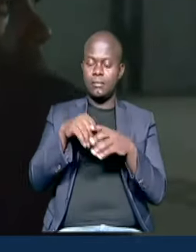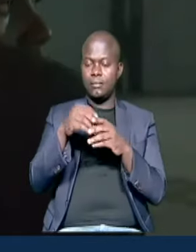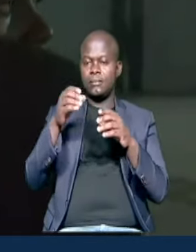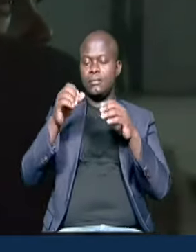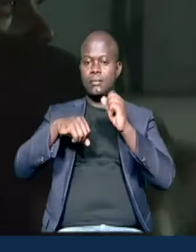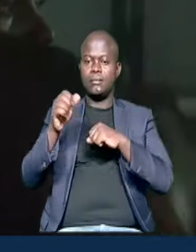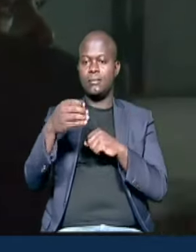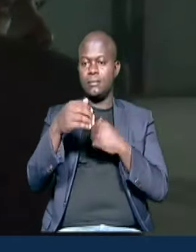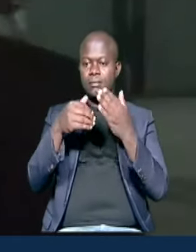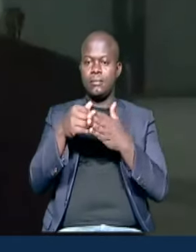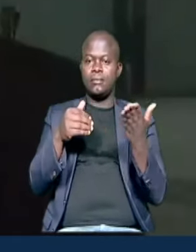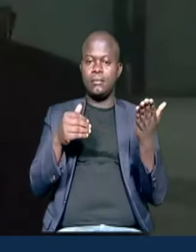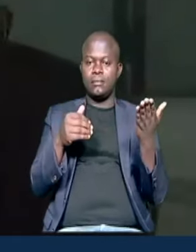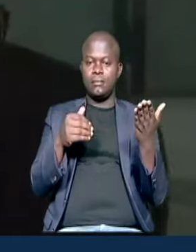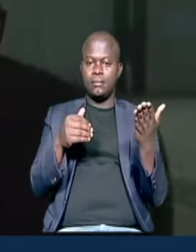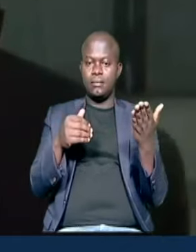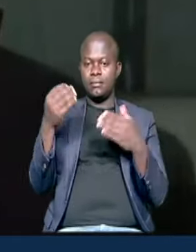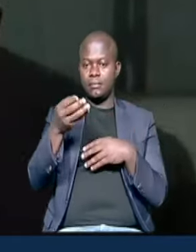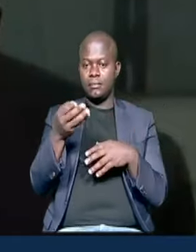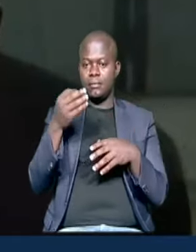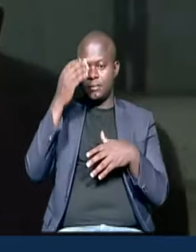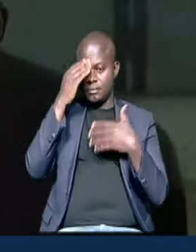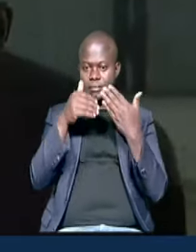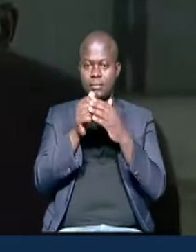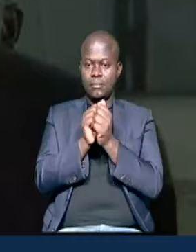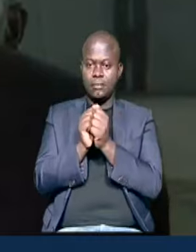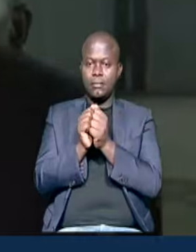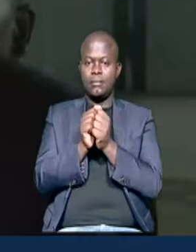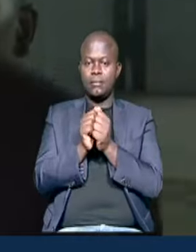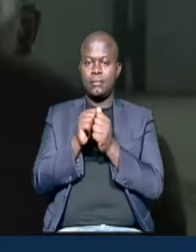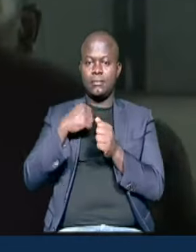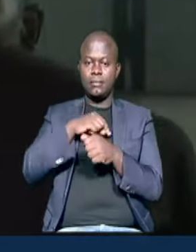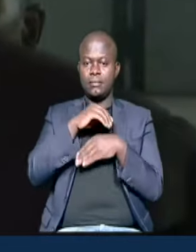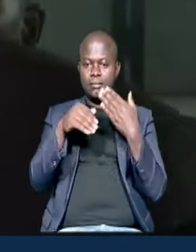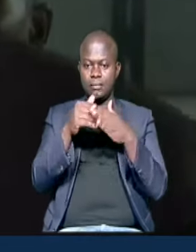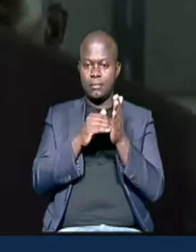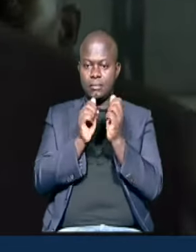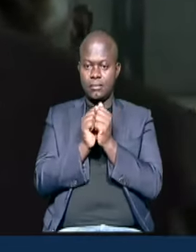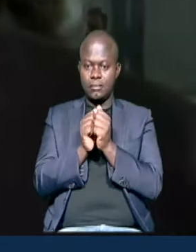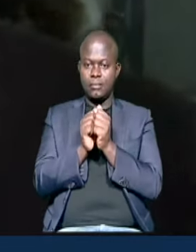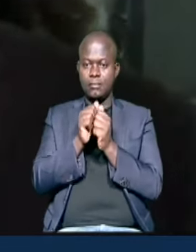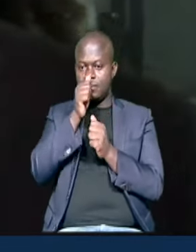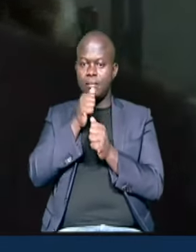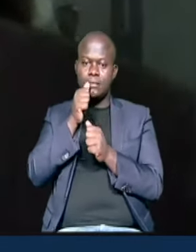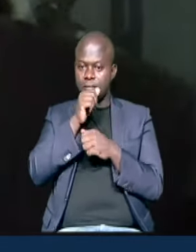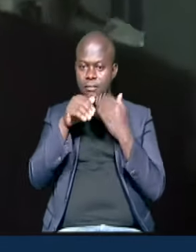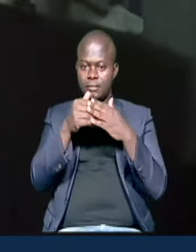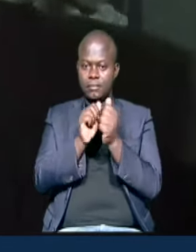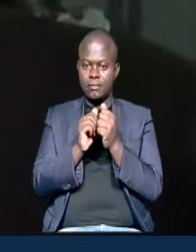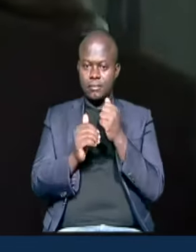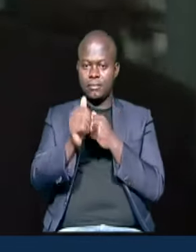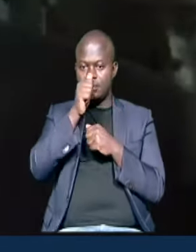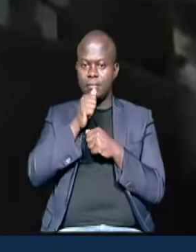sibyo. Iradukarishije. Hi, iradukarishije turame. Habwo rakanwe ibirasekere. Sekere ni